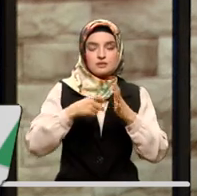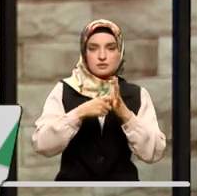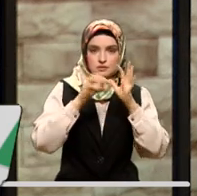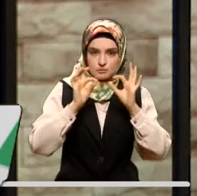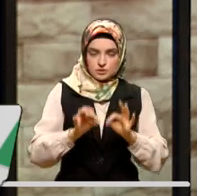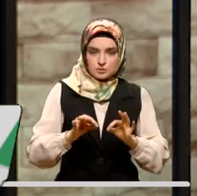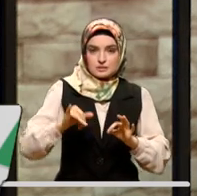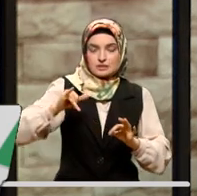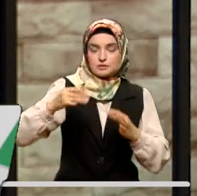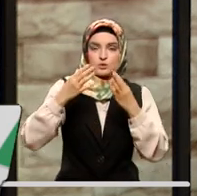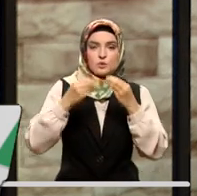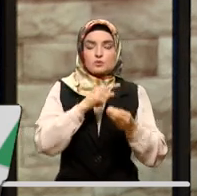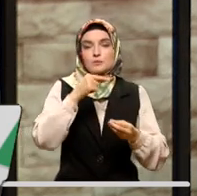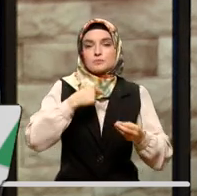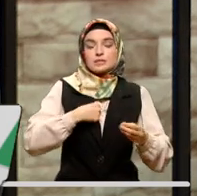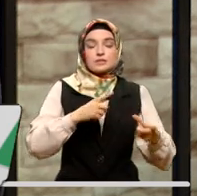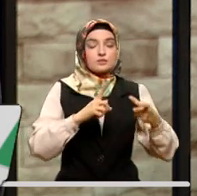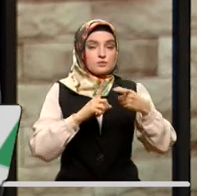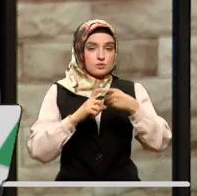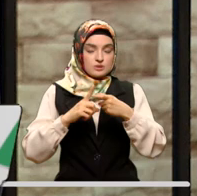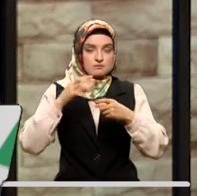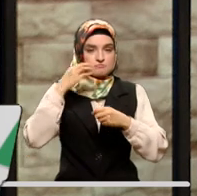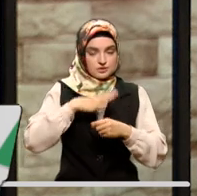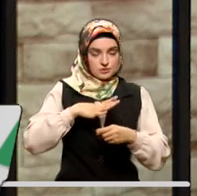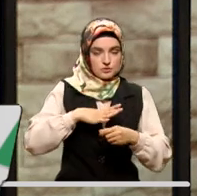olsun, her daim bizi korusun. Her zaman bizim yanımızda